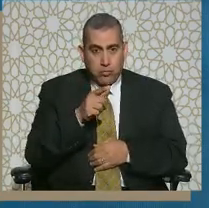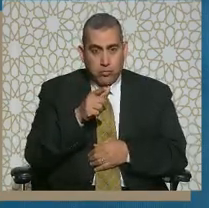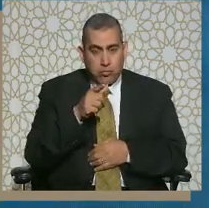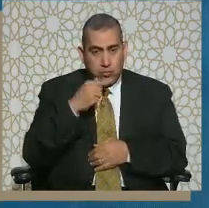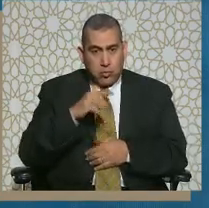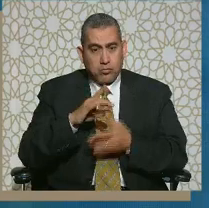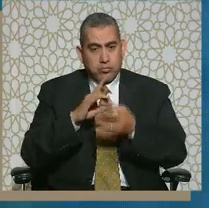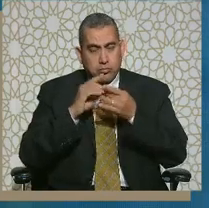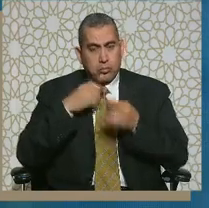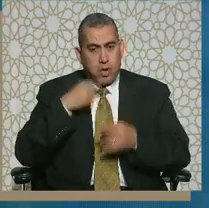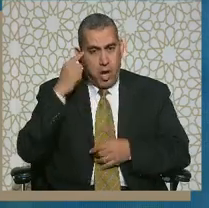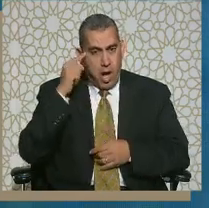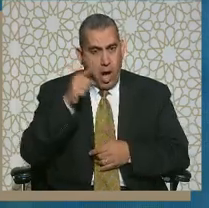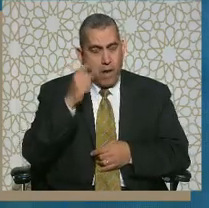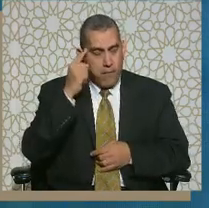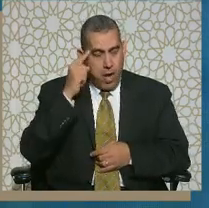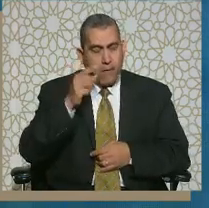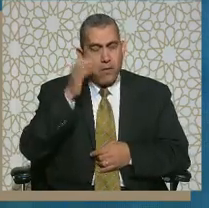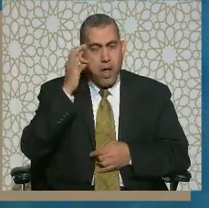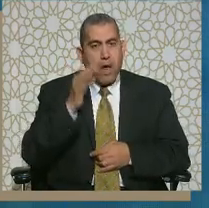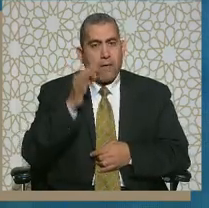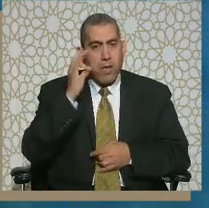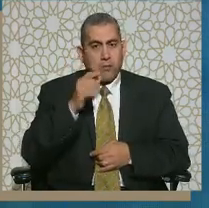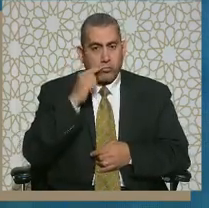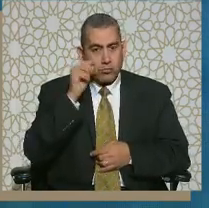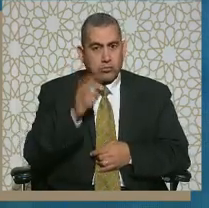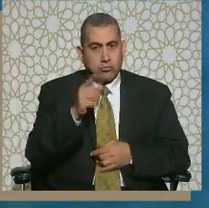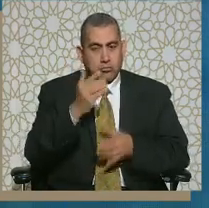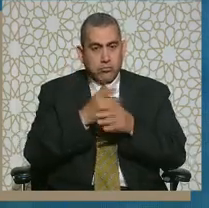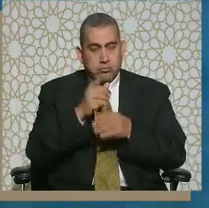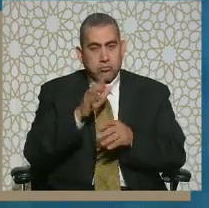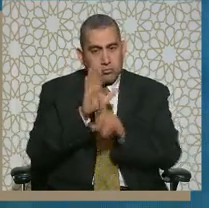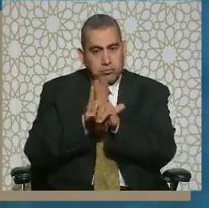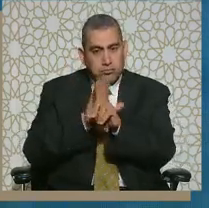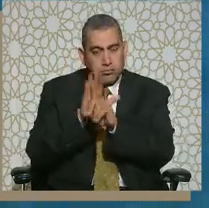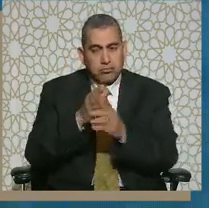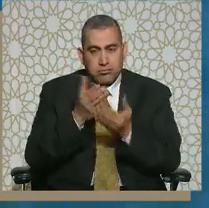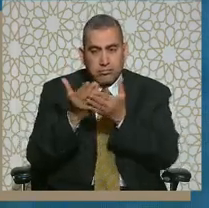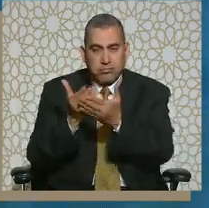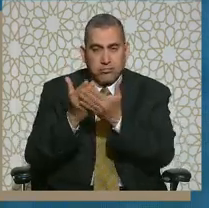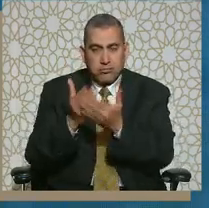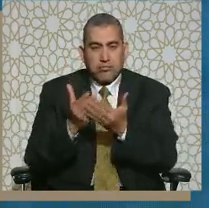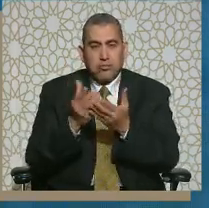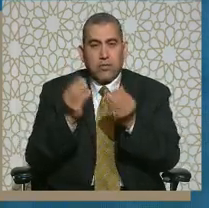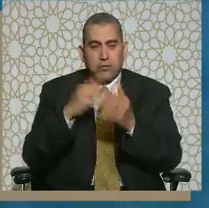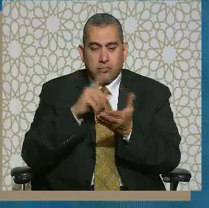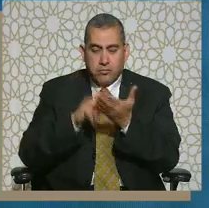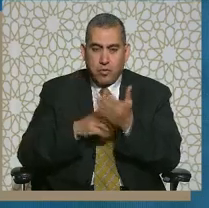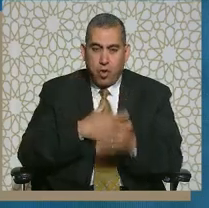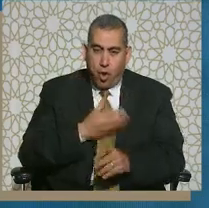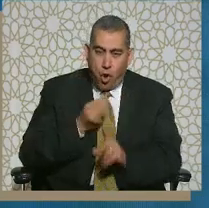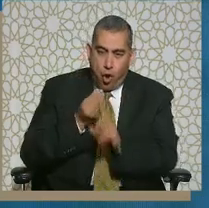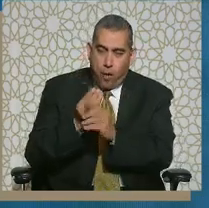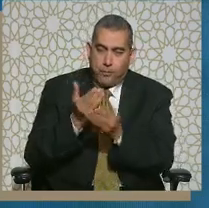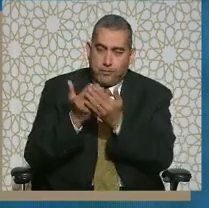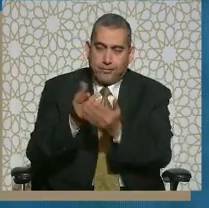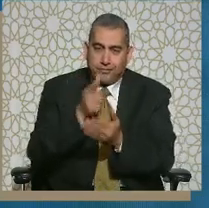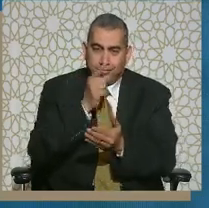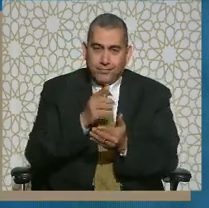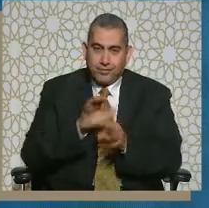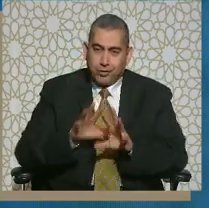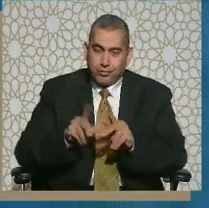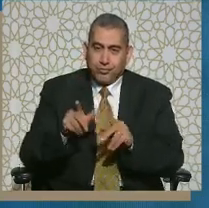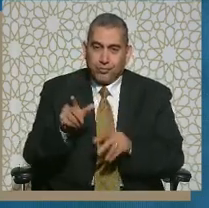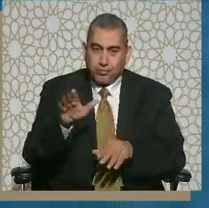بتكلميني انا مراعي جدا جدا جدا جدا ان انت احسنت اليها وانت قدمتي عربون محبه ان انت هي